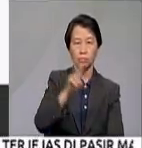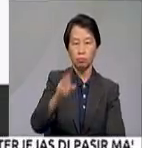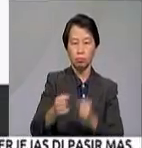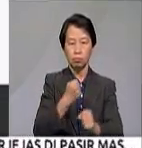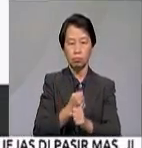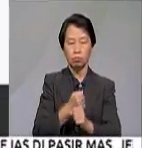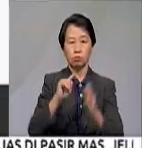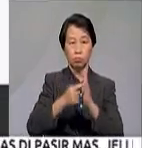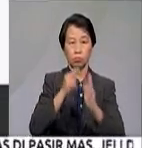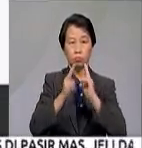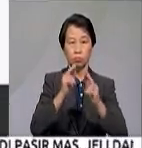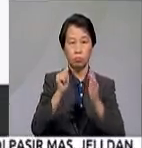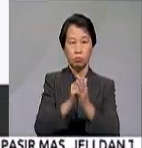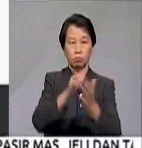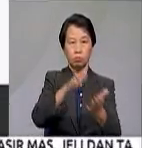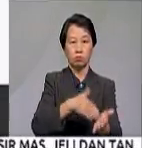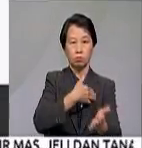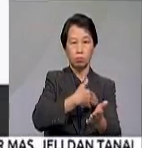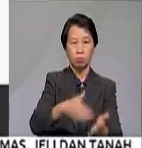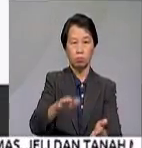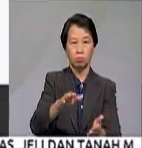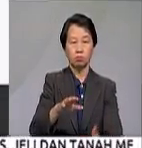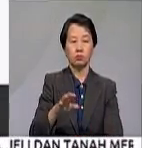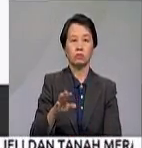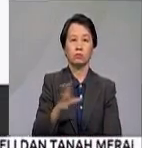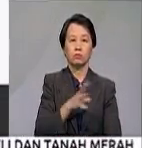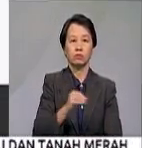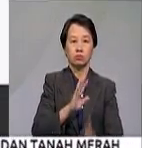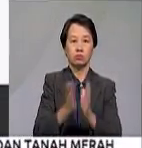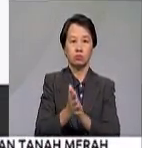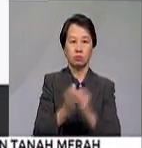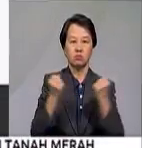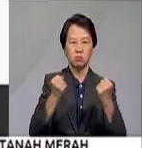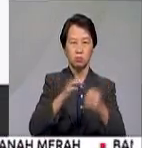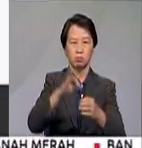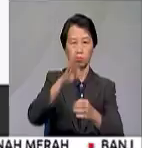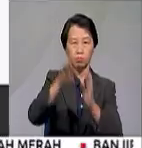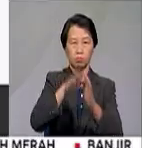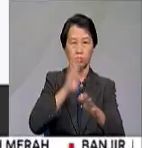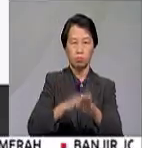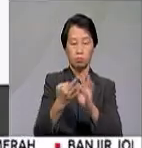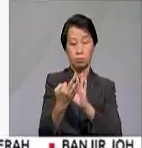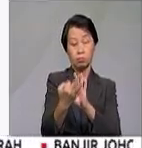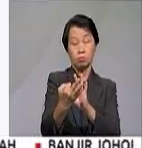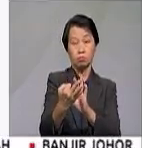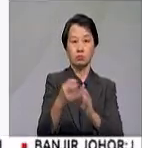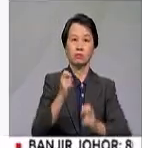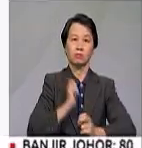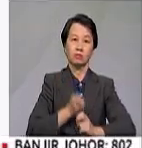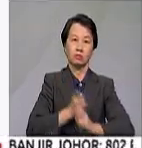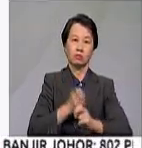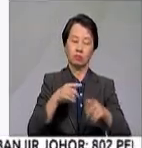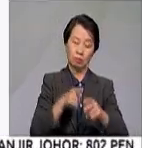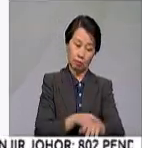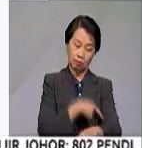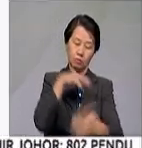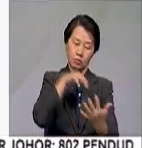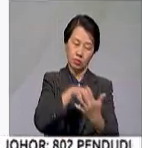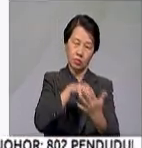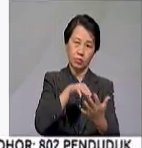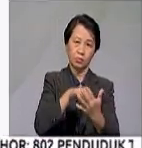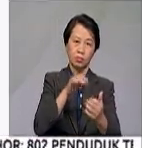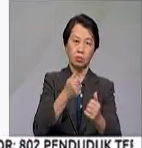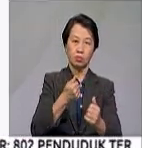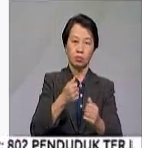memulakan ucapan dengan lagu Broadway musical Hamilton yang menjadi penguat semangat ketika beliau berdepan saat-saat sukar sepanjang pengajian dan